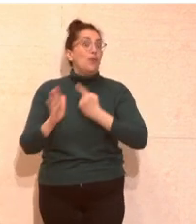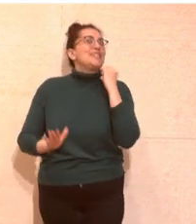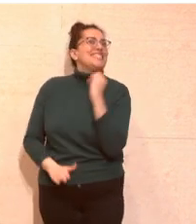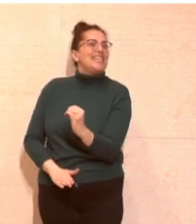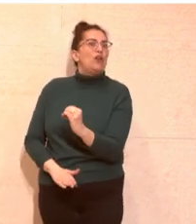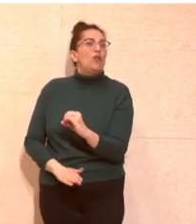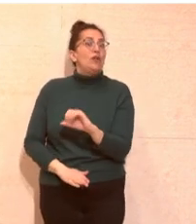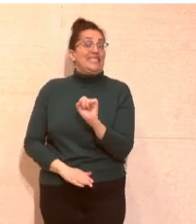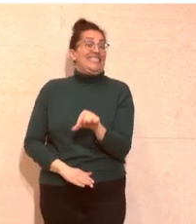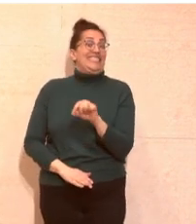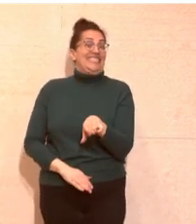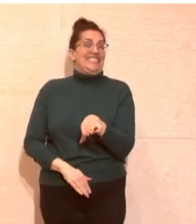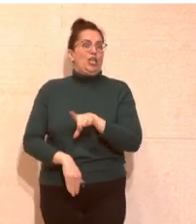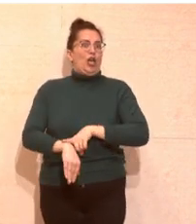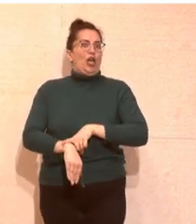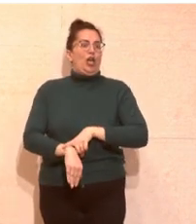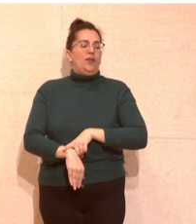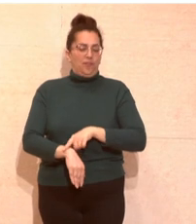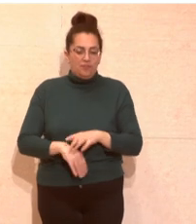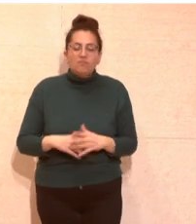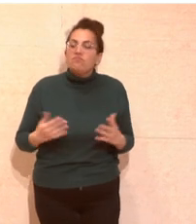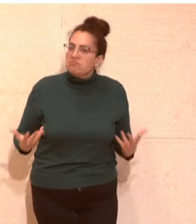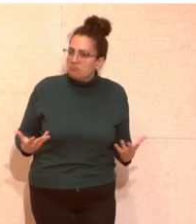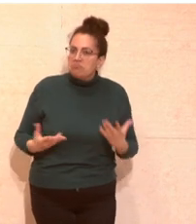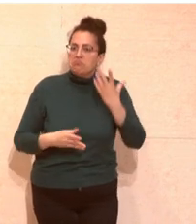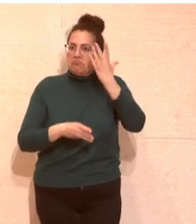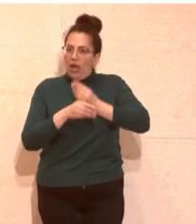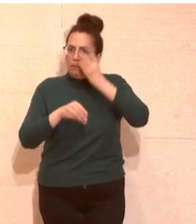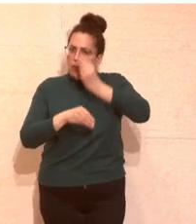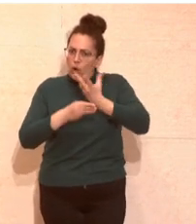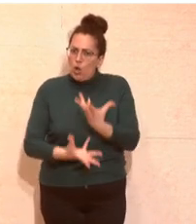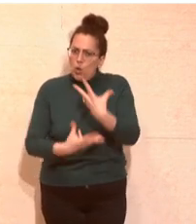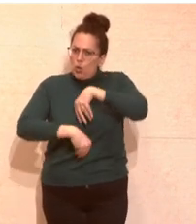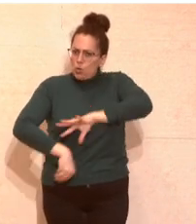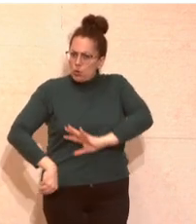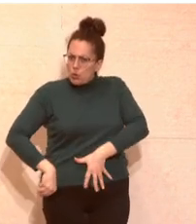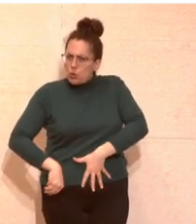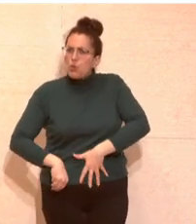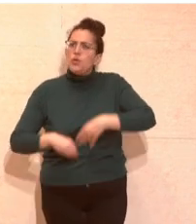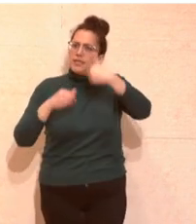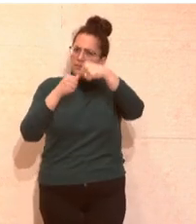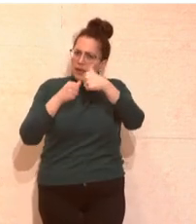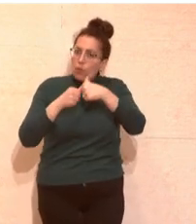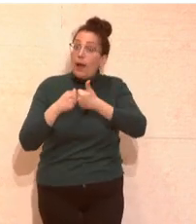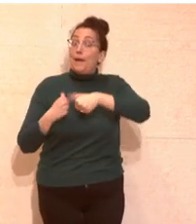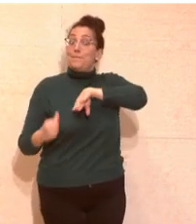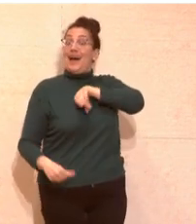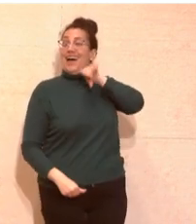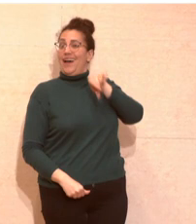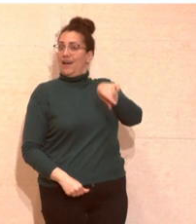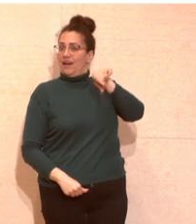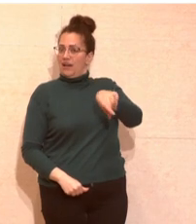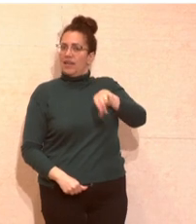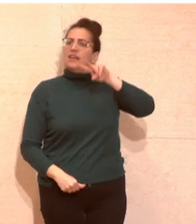C'est un stade qui joue énormément dans l'assimilation des apprentissages et de la mémoire. Il consolide plutôt la